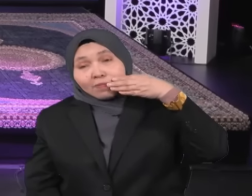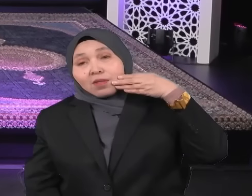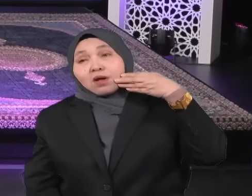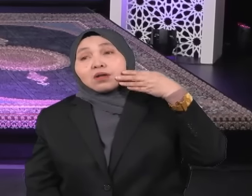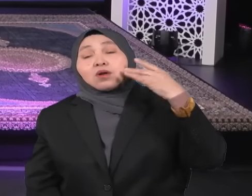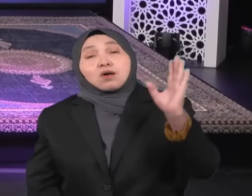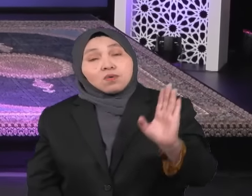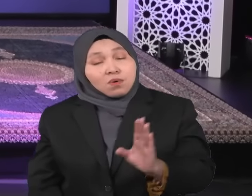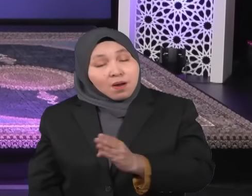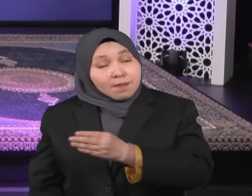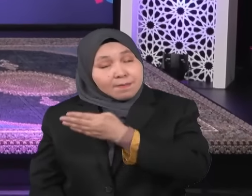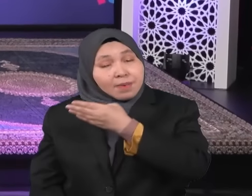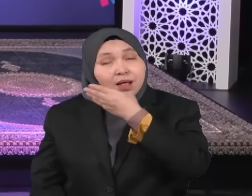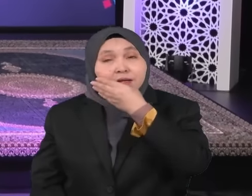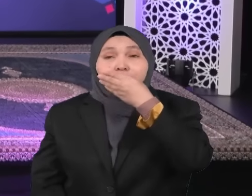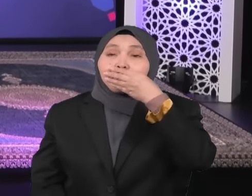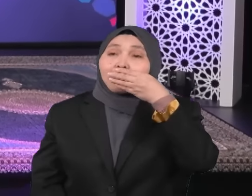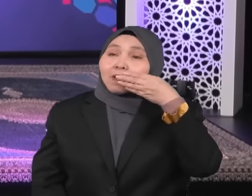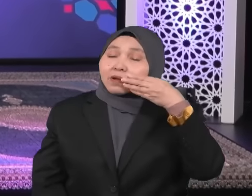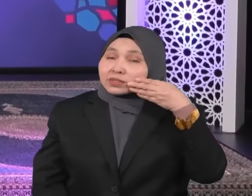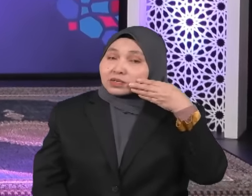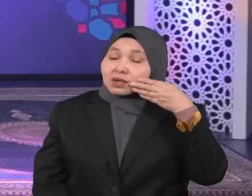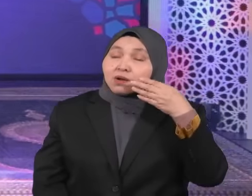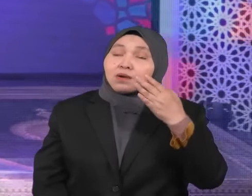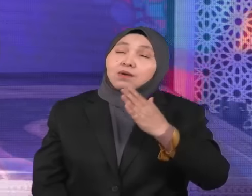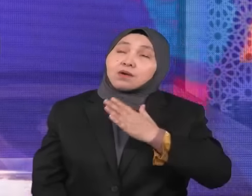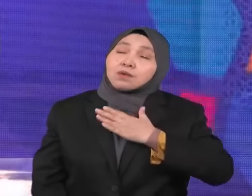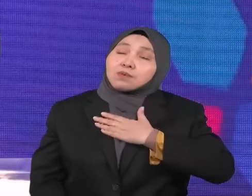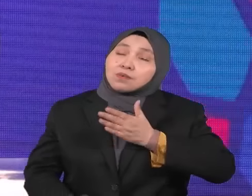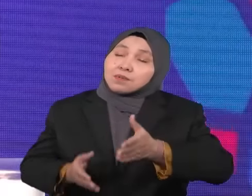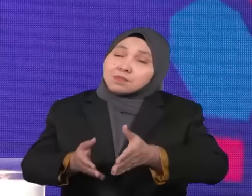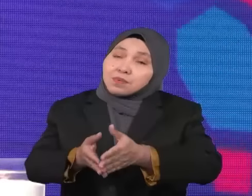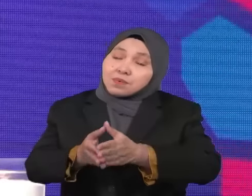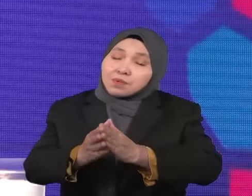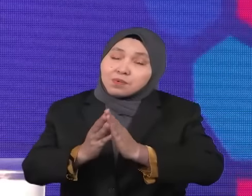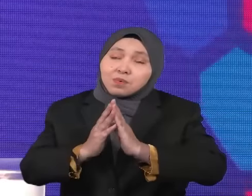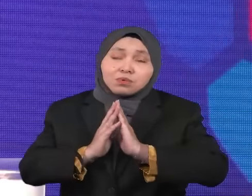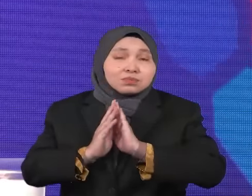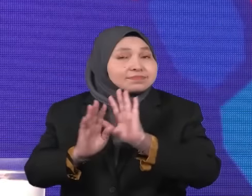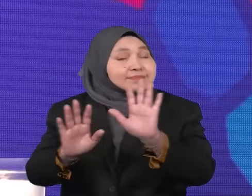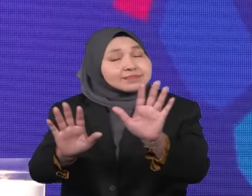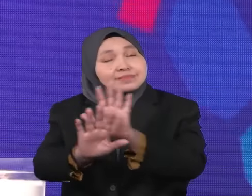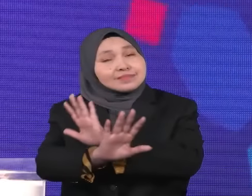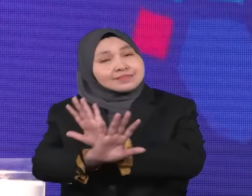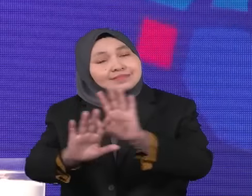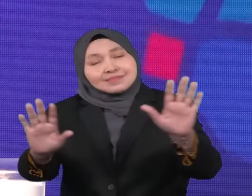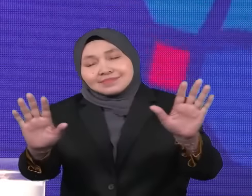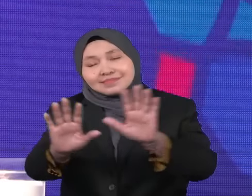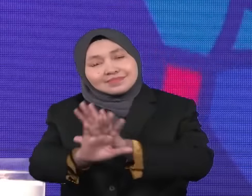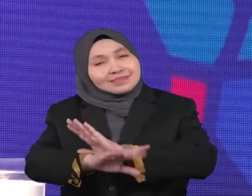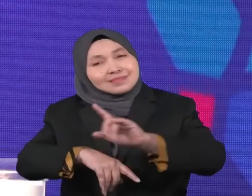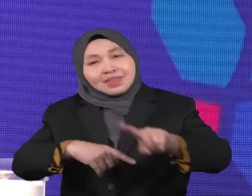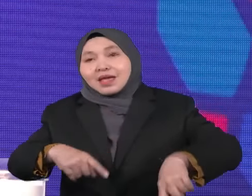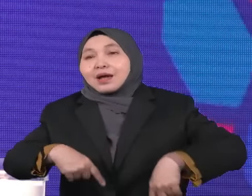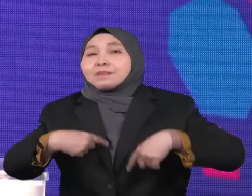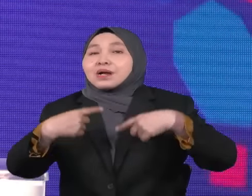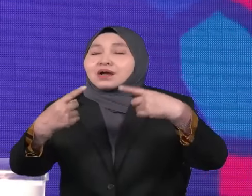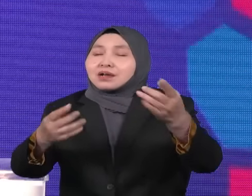Ramadan, Ramadan, ku mohon usah pergi.